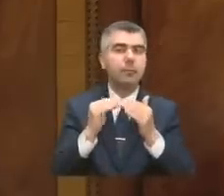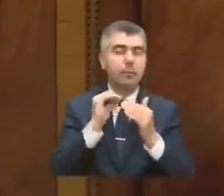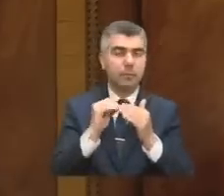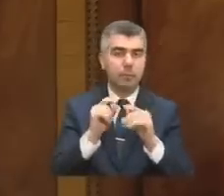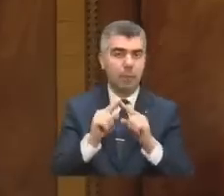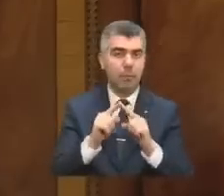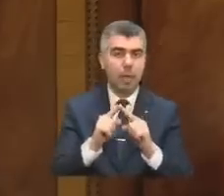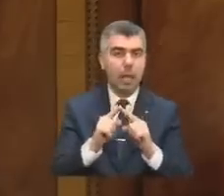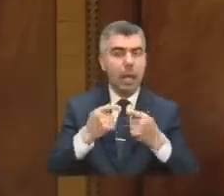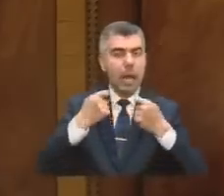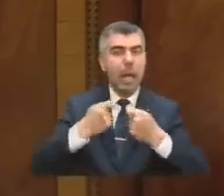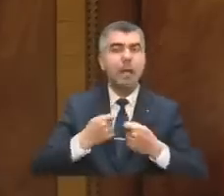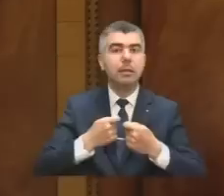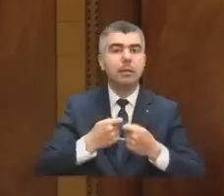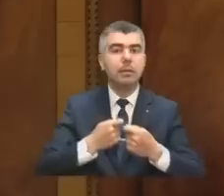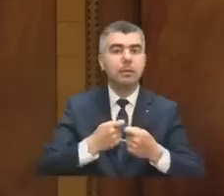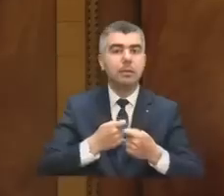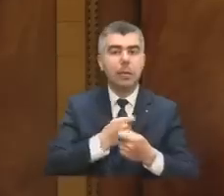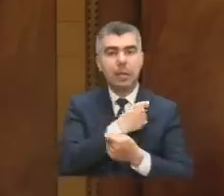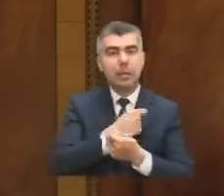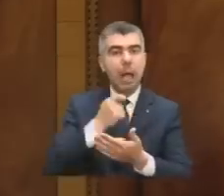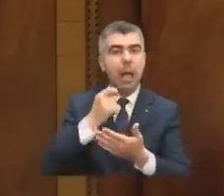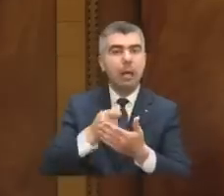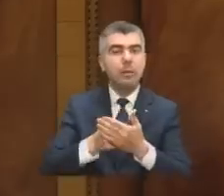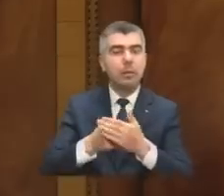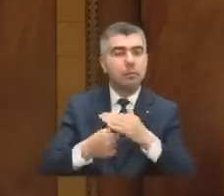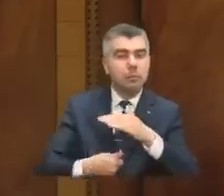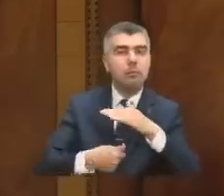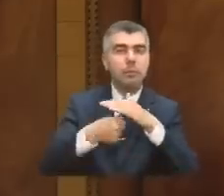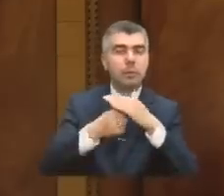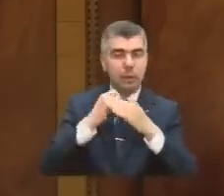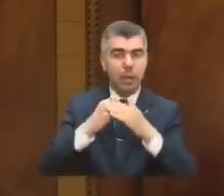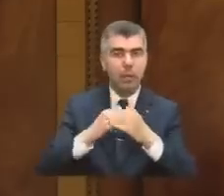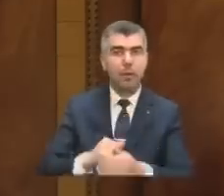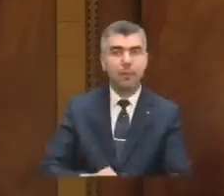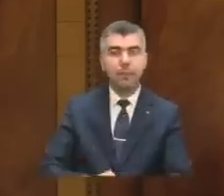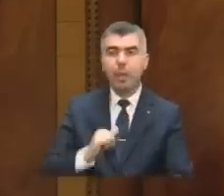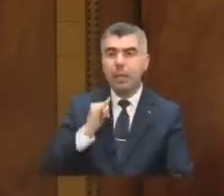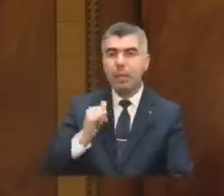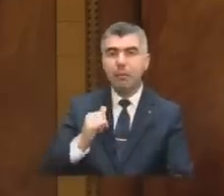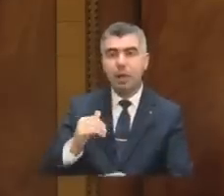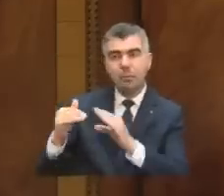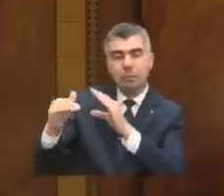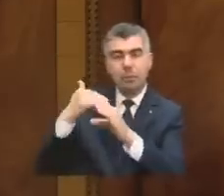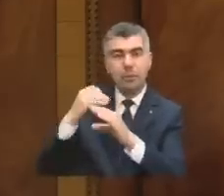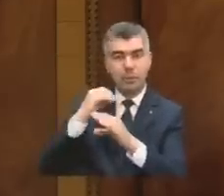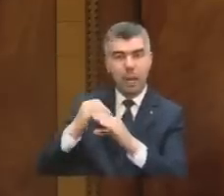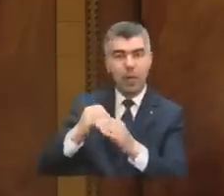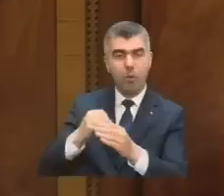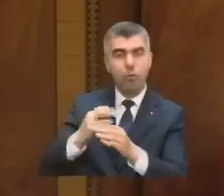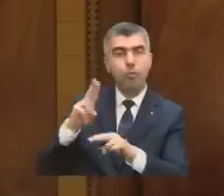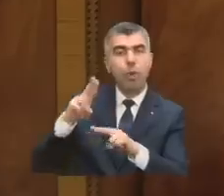النيابه العامه لدى المجلس ورئاسه نيابه العامه اذ يتم اخبار الوكيل العام